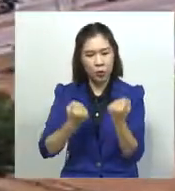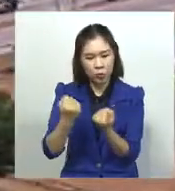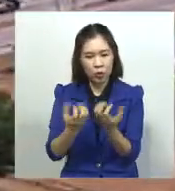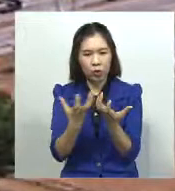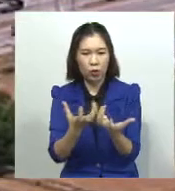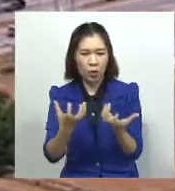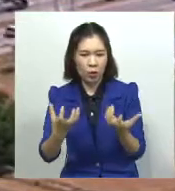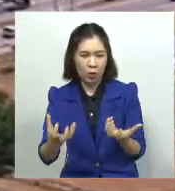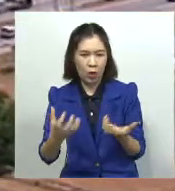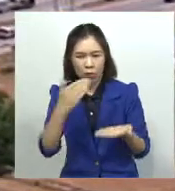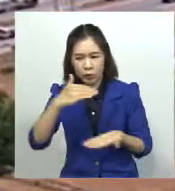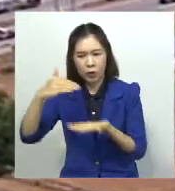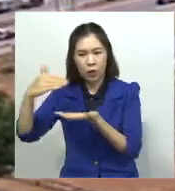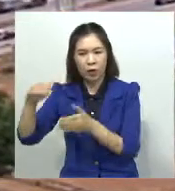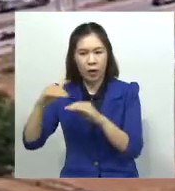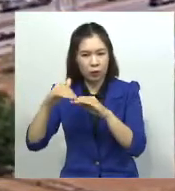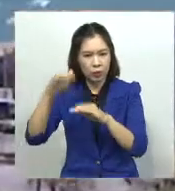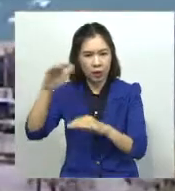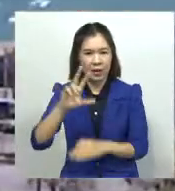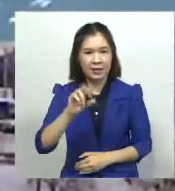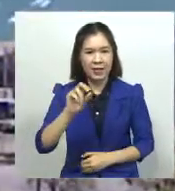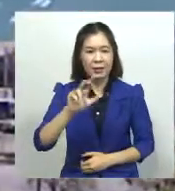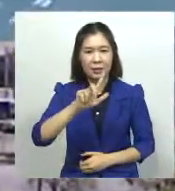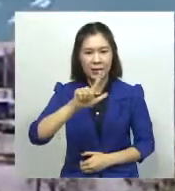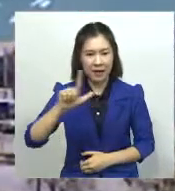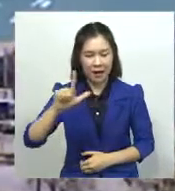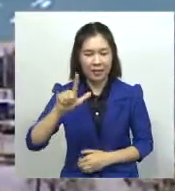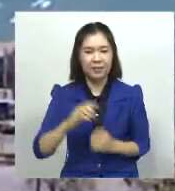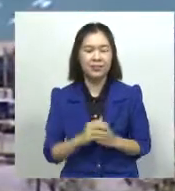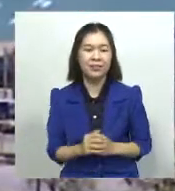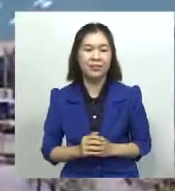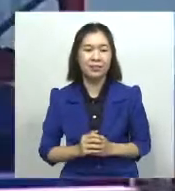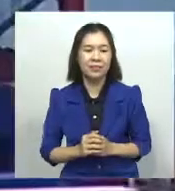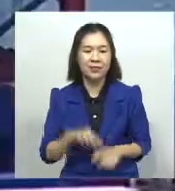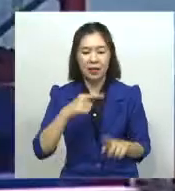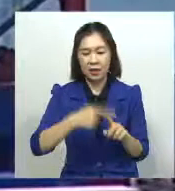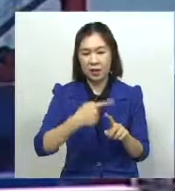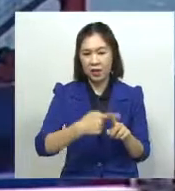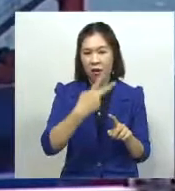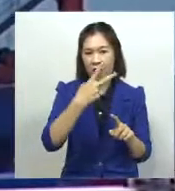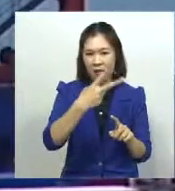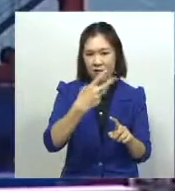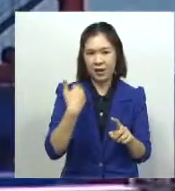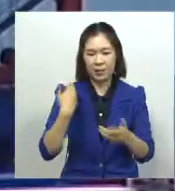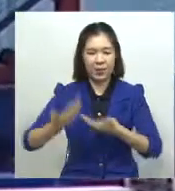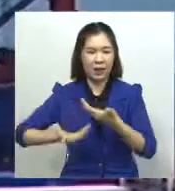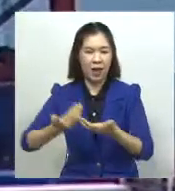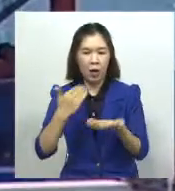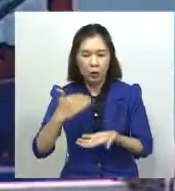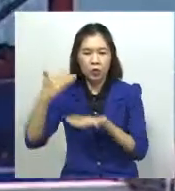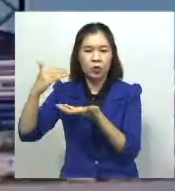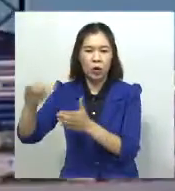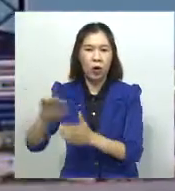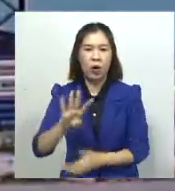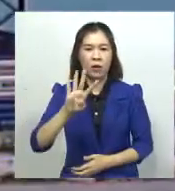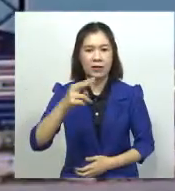กรณ์ที่ส่งออกได้30ล้านเหรียญสหรัฐส่งผลให้2เดือนแรกของปีนี้ค่ะมีมูลค่าการส่งออกรวม